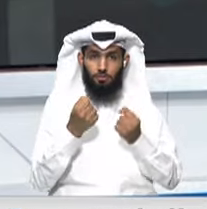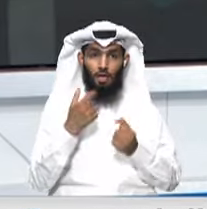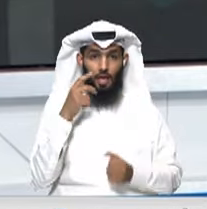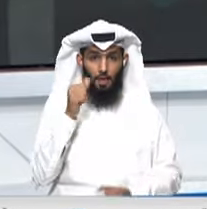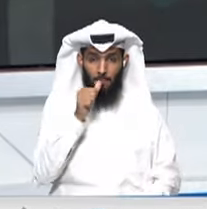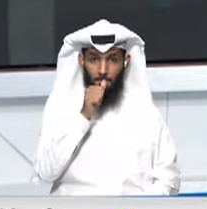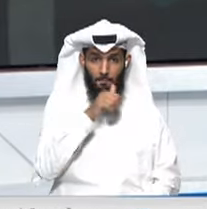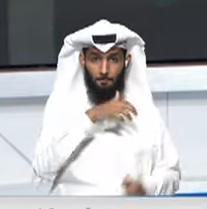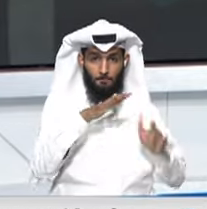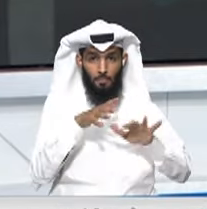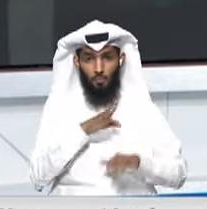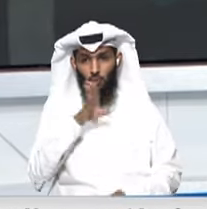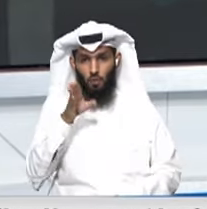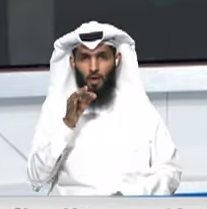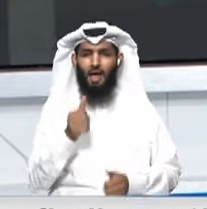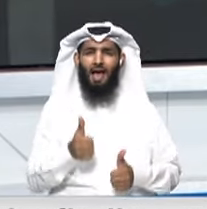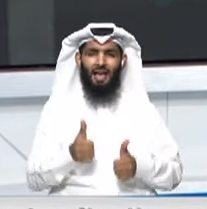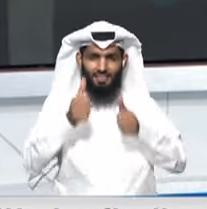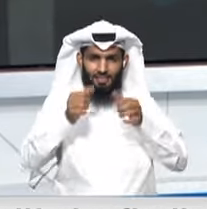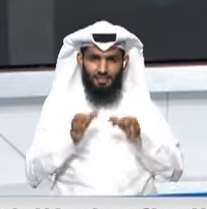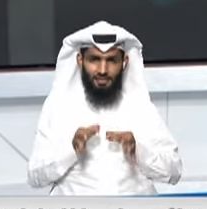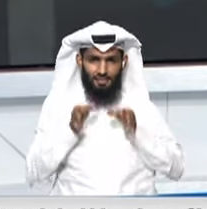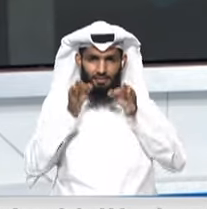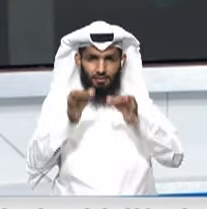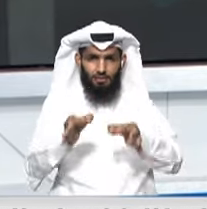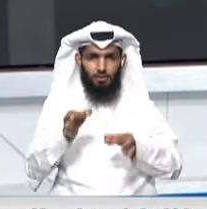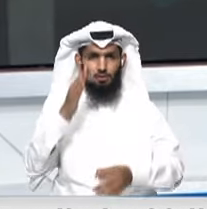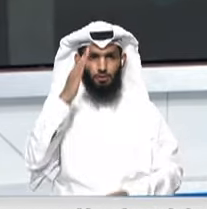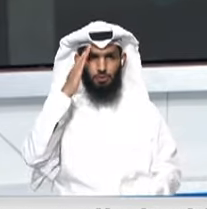بحري لسلامتكم. أعزائي المشاهدين إلى هنا